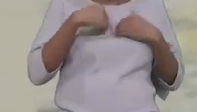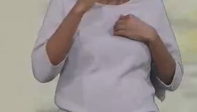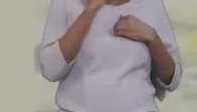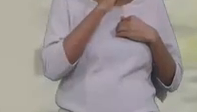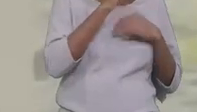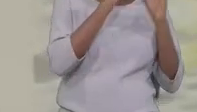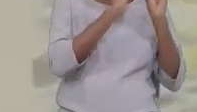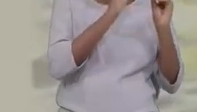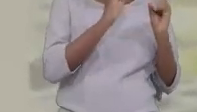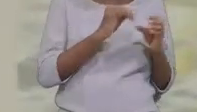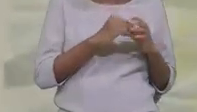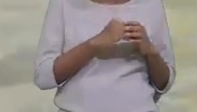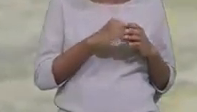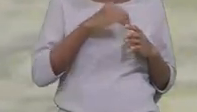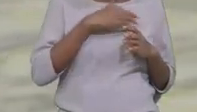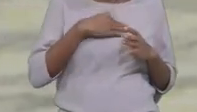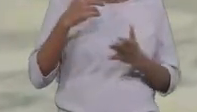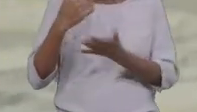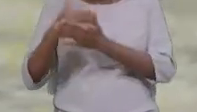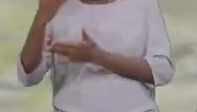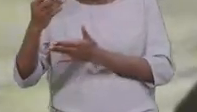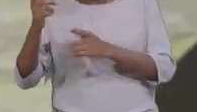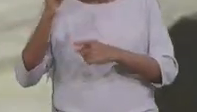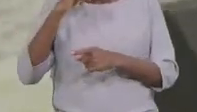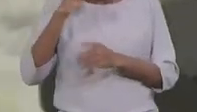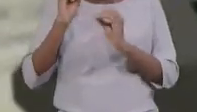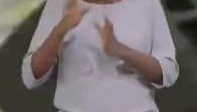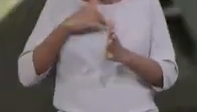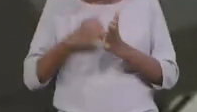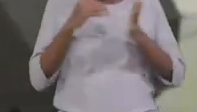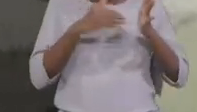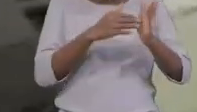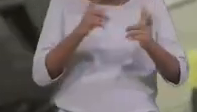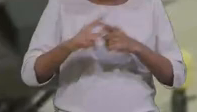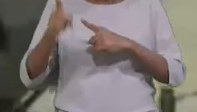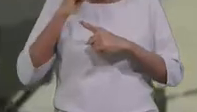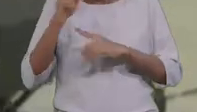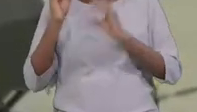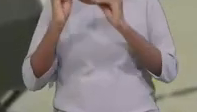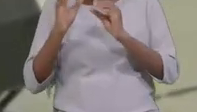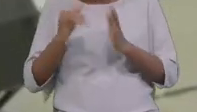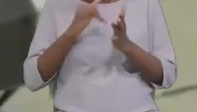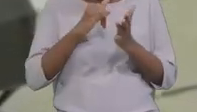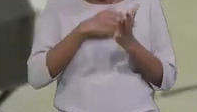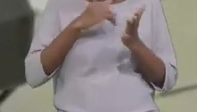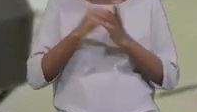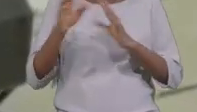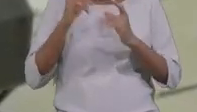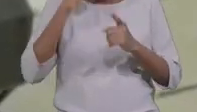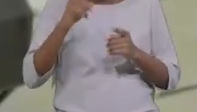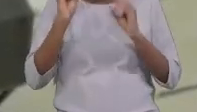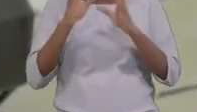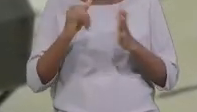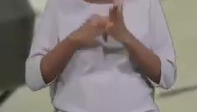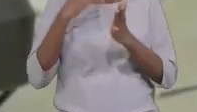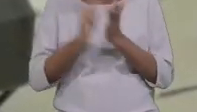ils ont la fausse doctrine. Et ils acquièrent la fausse doctrine. Ils se soumettent à la fausse doctrine. Ils répandent la fausse doctrine.